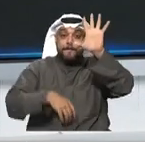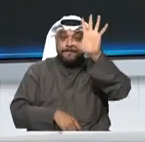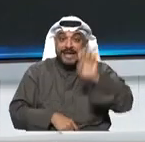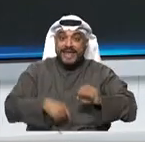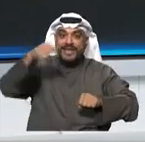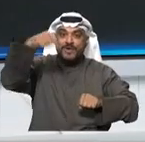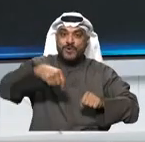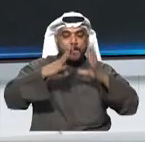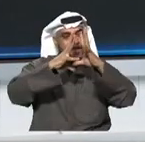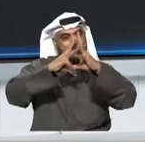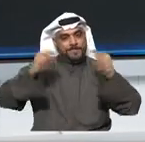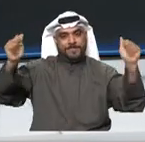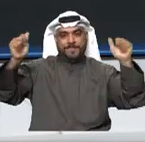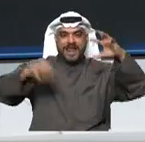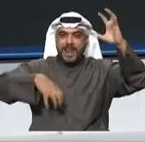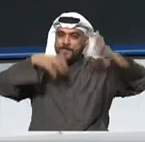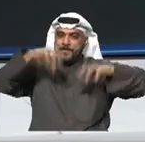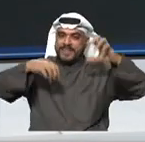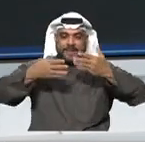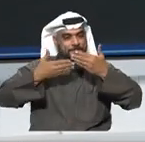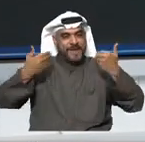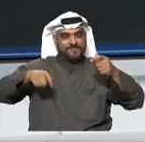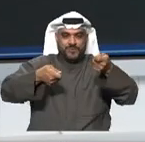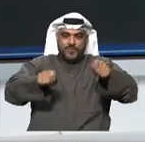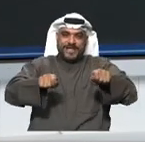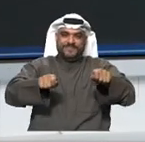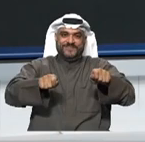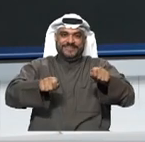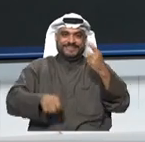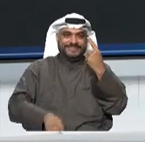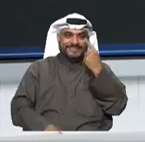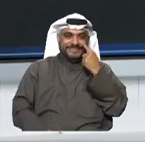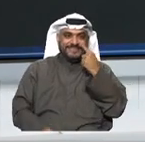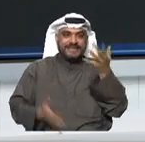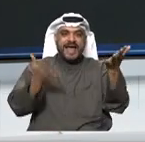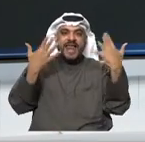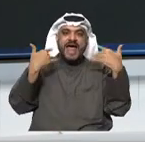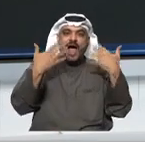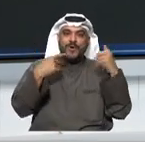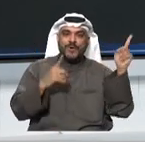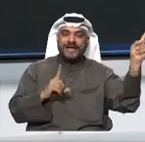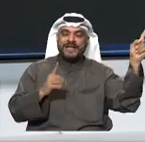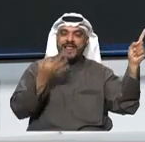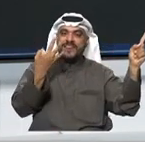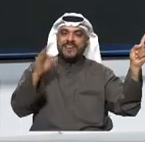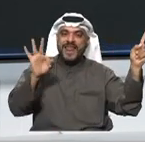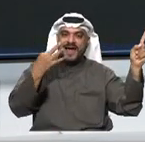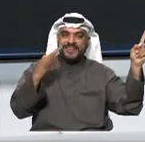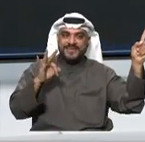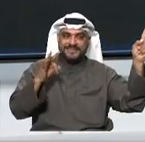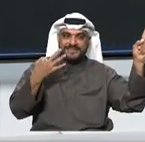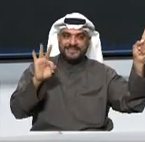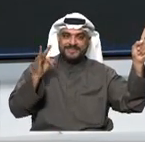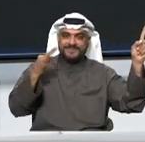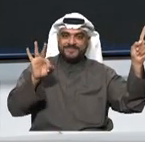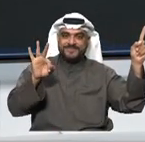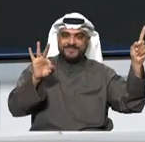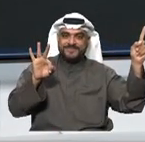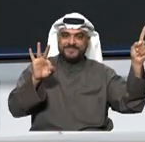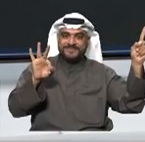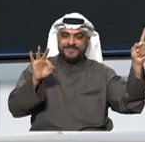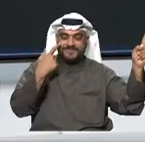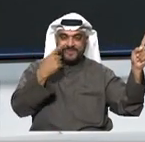الرياح جنوبية شرقية من 10 إلى 30 كيلومتر في الساعة سرعة الرياح، متوقع أن تصل درجات الحرارة في المناطق الغربية من دولة